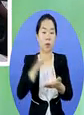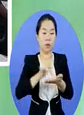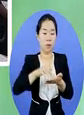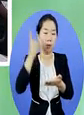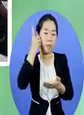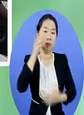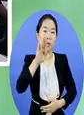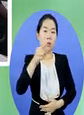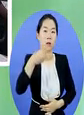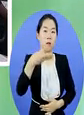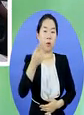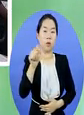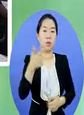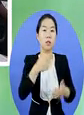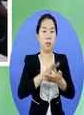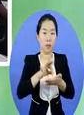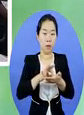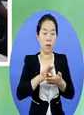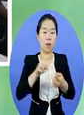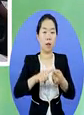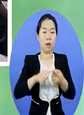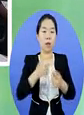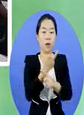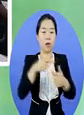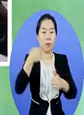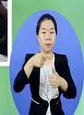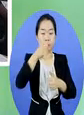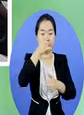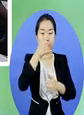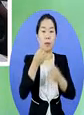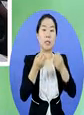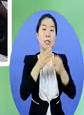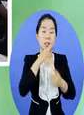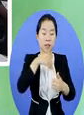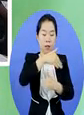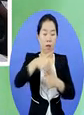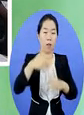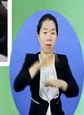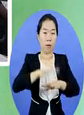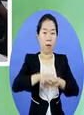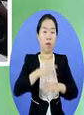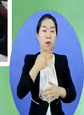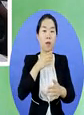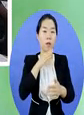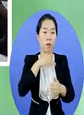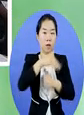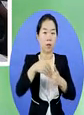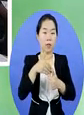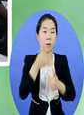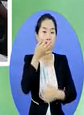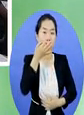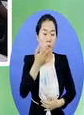블로그 사용하기 등 다양한 내용으로 진행됐습니다. 생생한 농업 현장을 소개하면서 소비자와의 소통을 할 수 있는 계기를